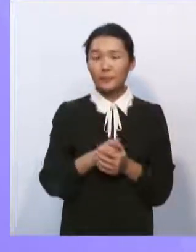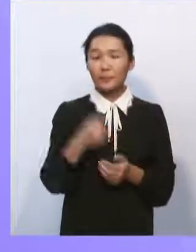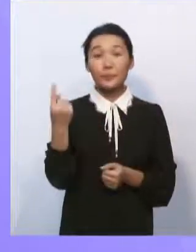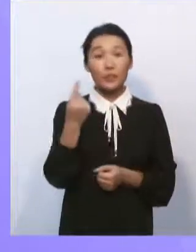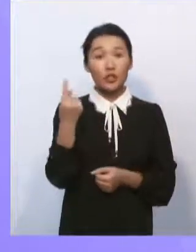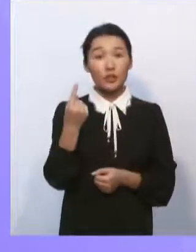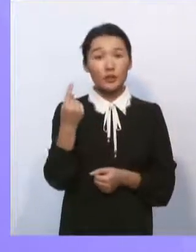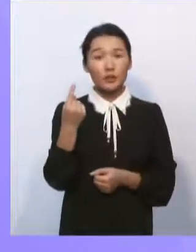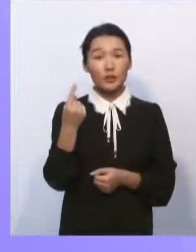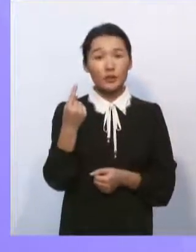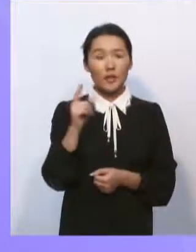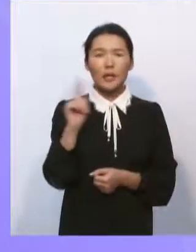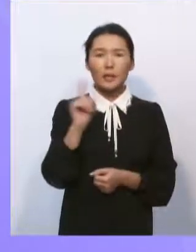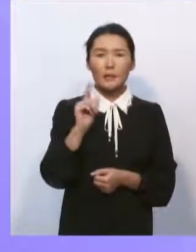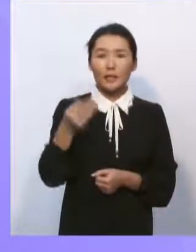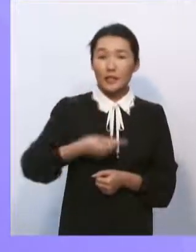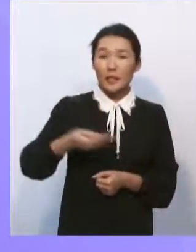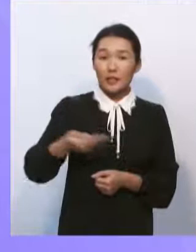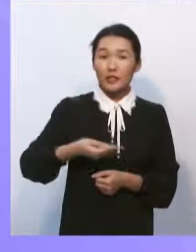Биринчи, эмнени элеш керек?